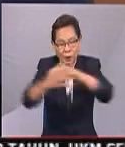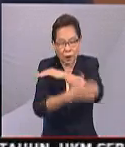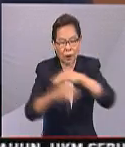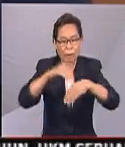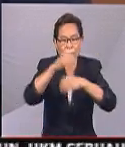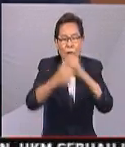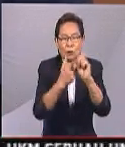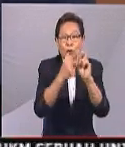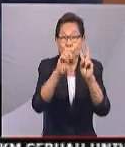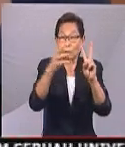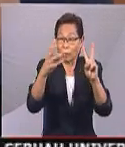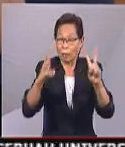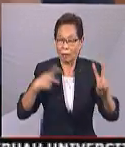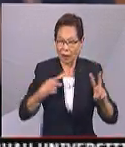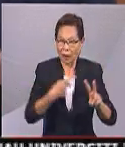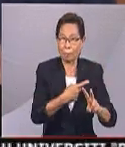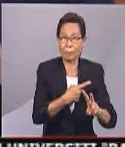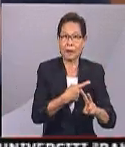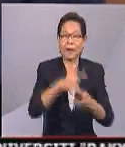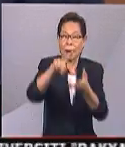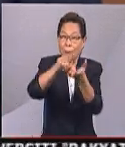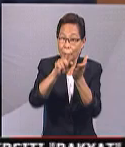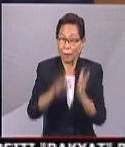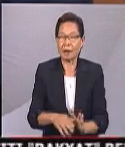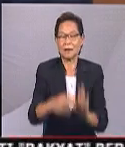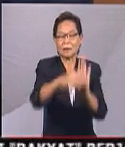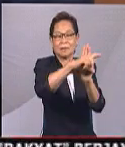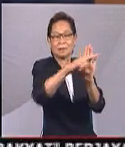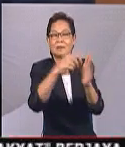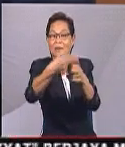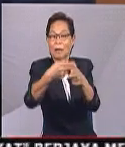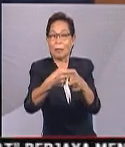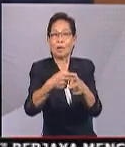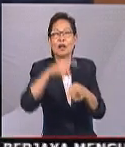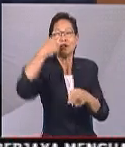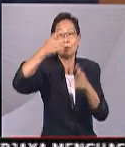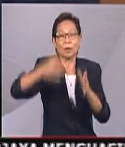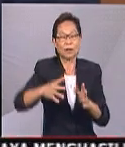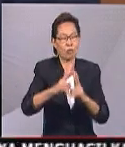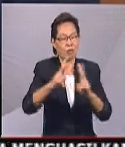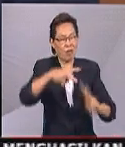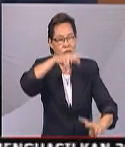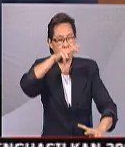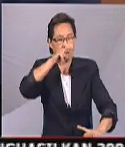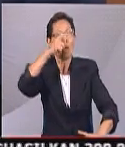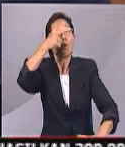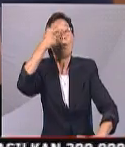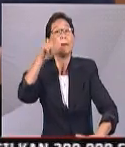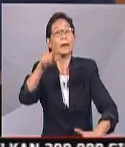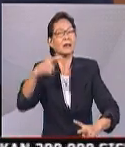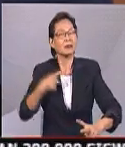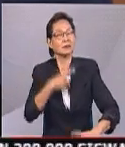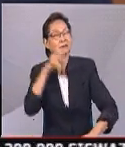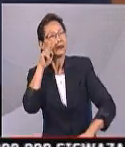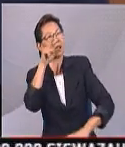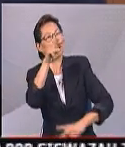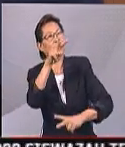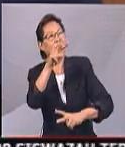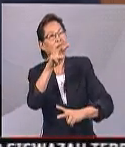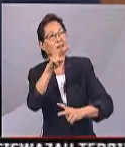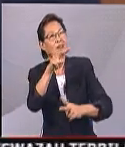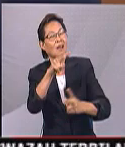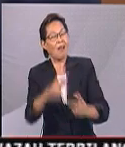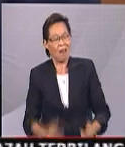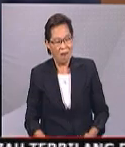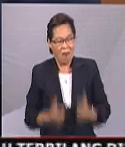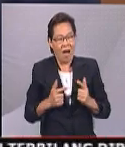tahun 2016. Dan kami sebagai pihak media, kami melabelkan Tan Sri sebagai seorang speaker yang sangat tegas. Kerana apabila kami melihat dalam siaran langsung